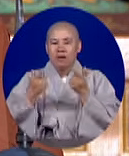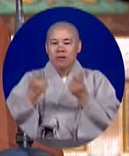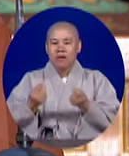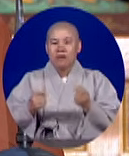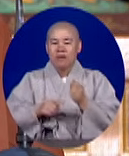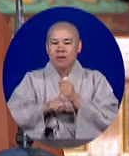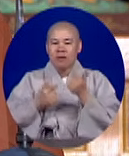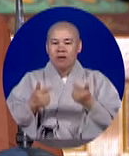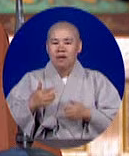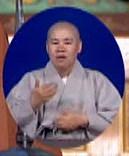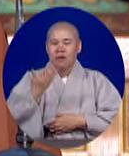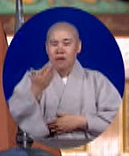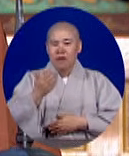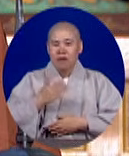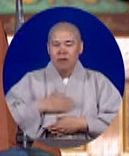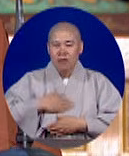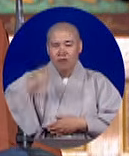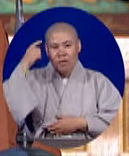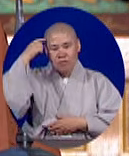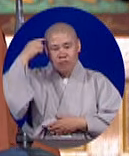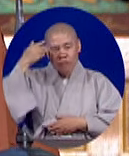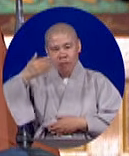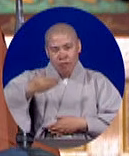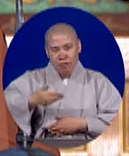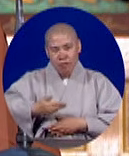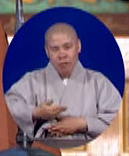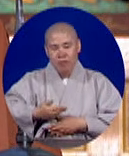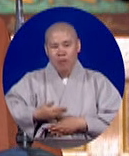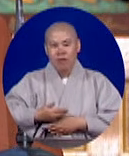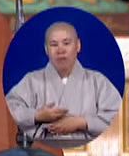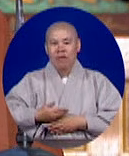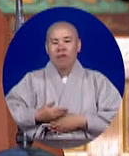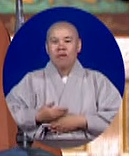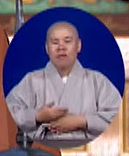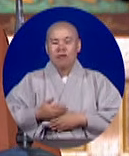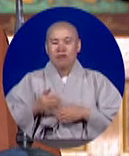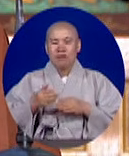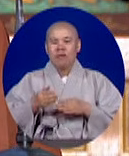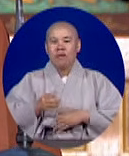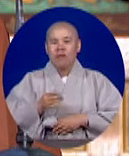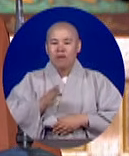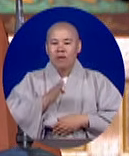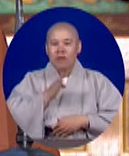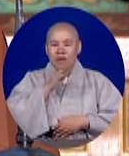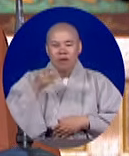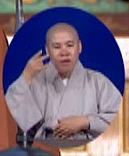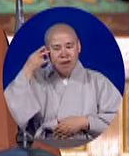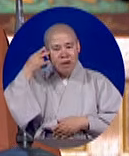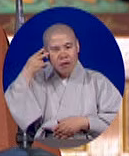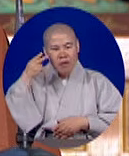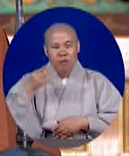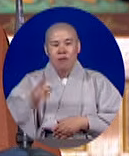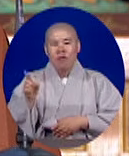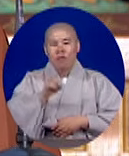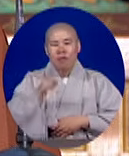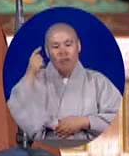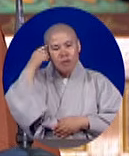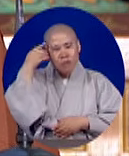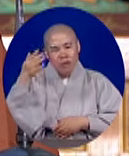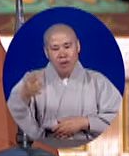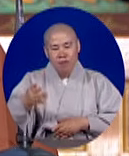네가 나를 보느냐 이래 묻거든요. 봅니다. 그럼 뭐가 보느냐? 눈이 봅니다.